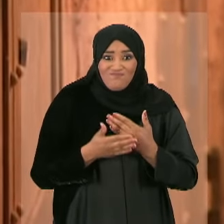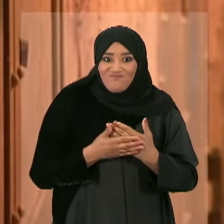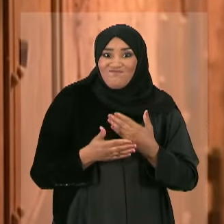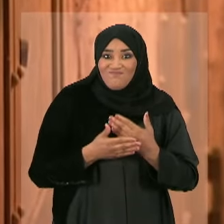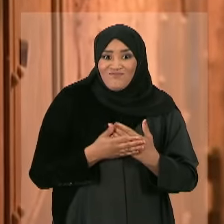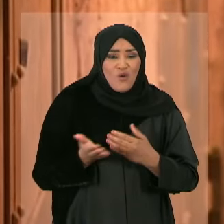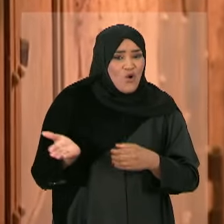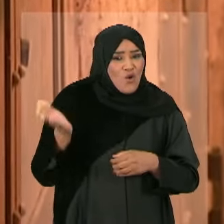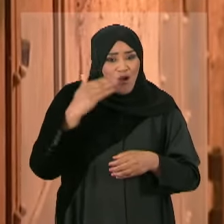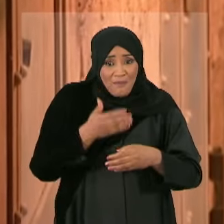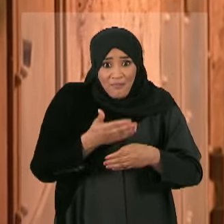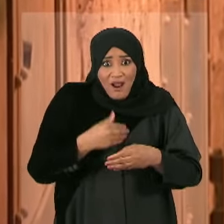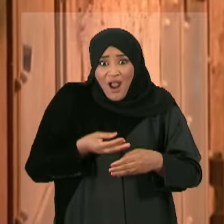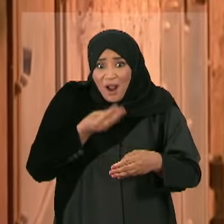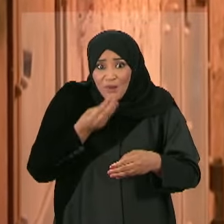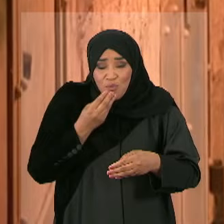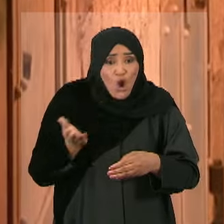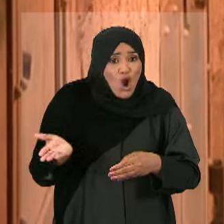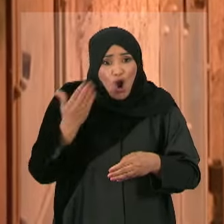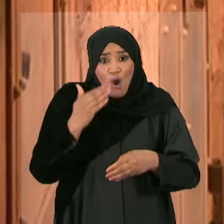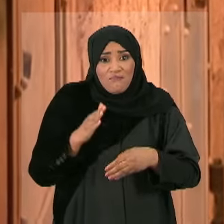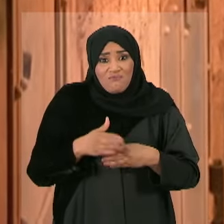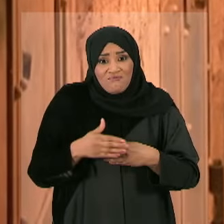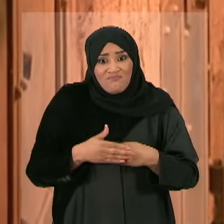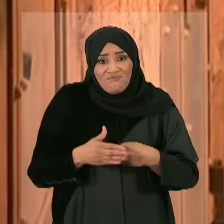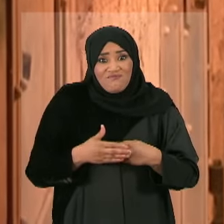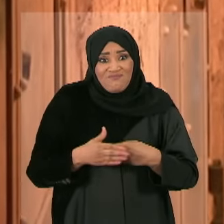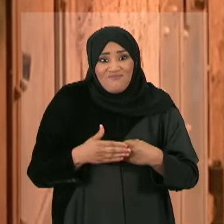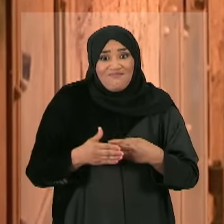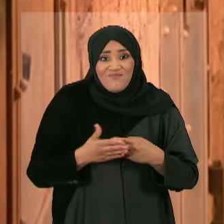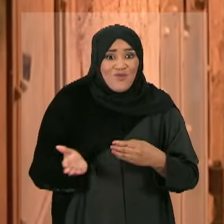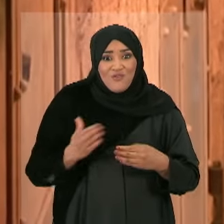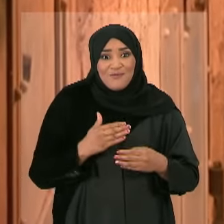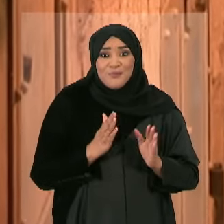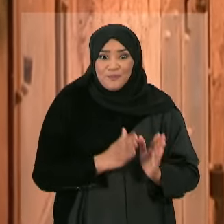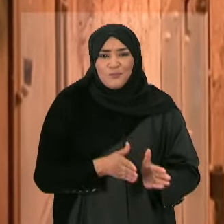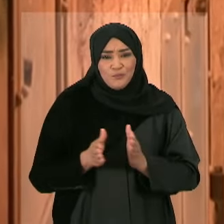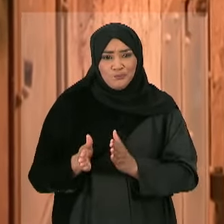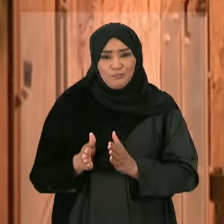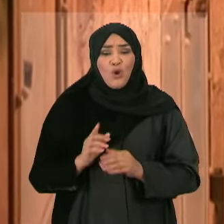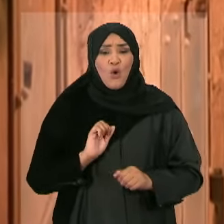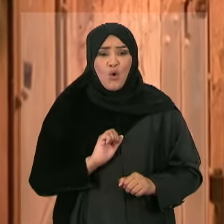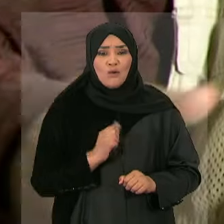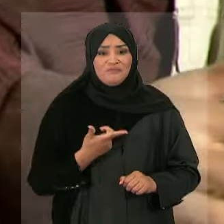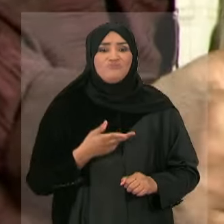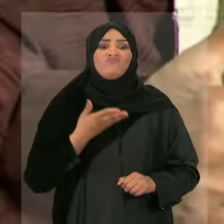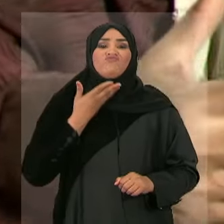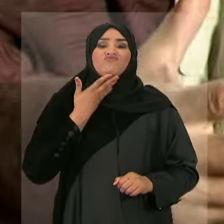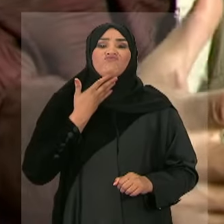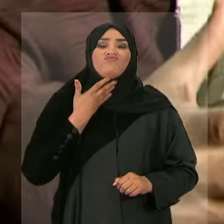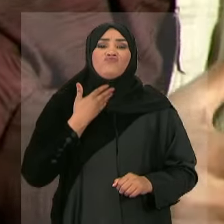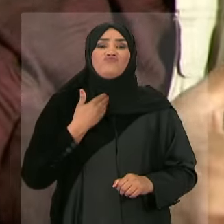قوموا عسحوركو رمضان جاي. في الحقيقة أنا عشقت التمثيل وأنا عمري 6-7 سنين. كانت حياة الوالدة